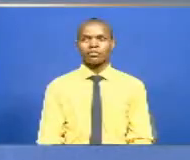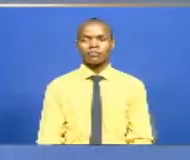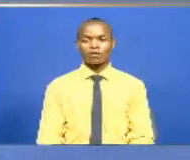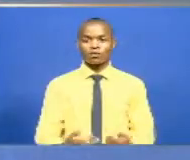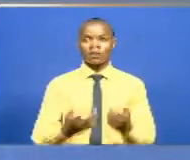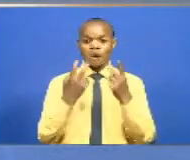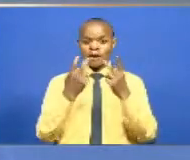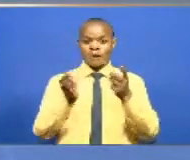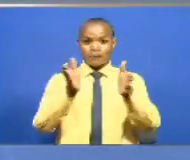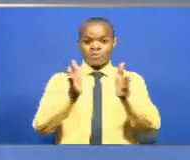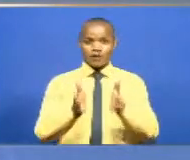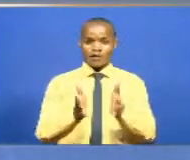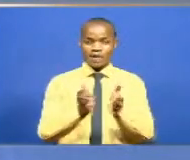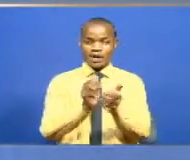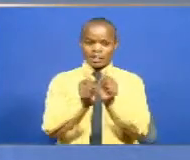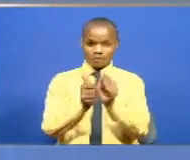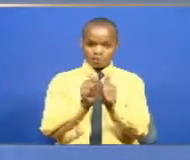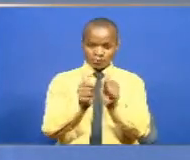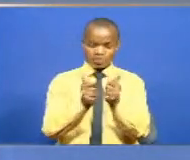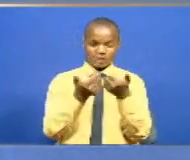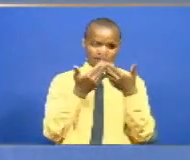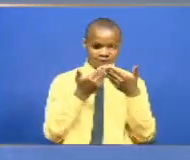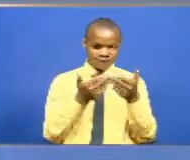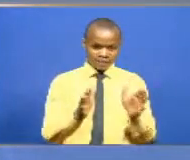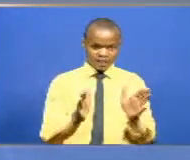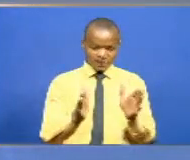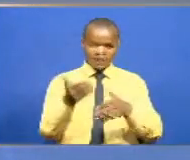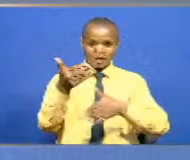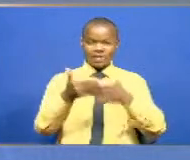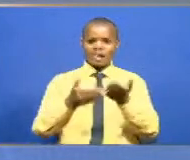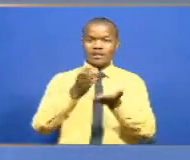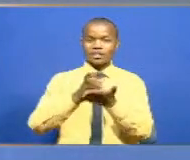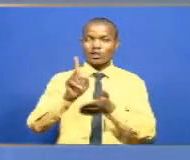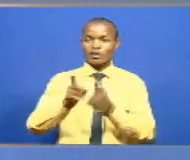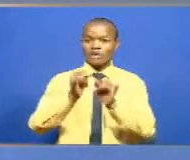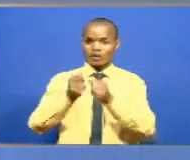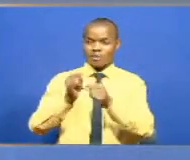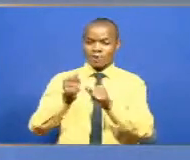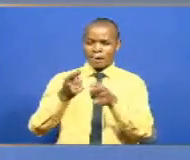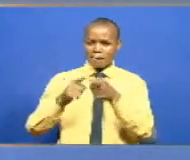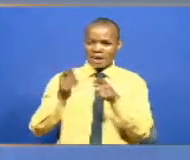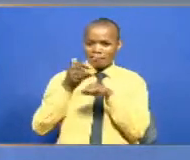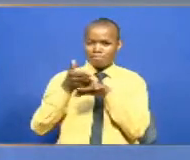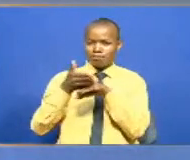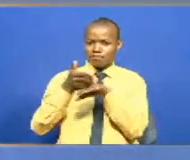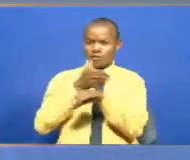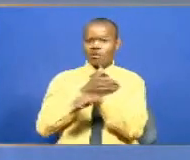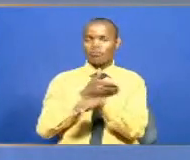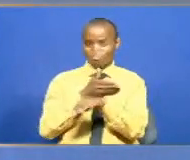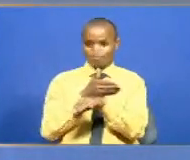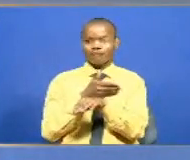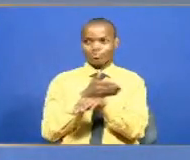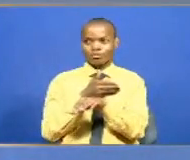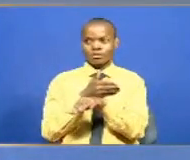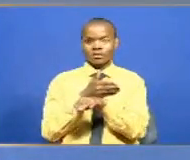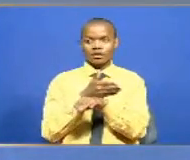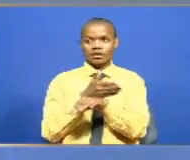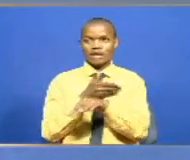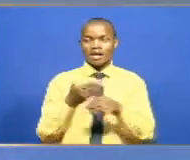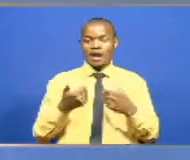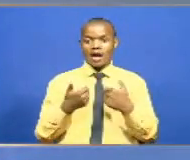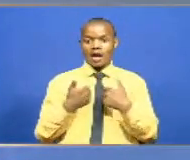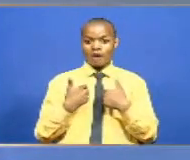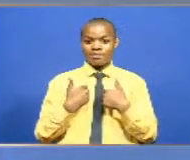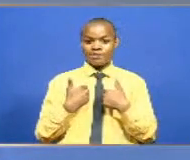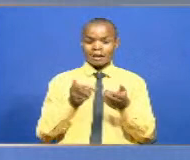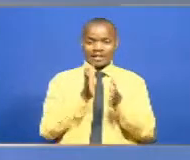Mtazamaji, taarifa za sporti zinatutamatishia darubini ya Channel 1, lakini kabla ya kulikunja jamvi hili mtazamaji,